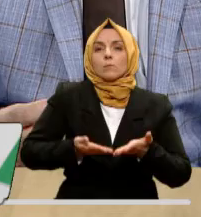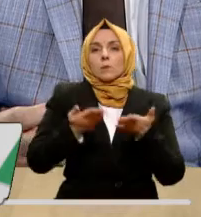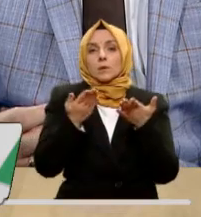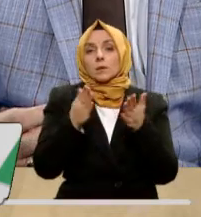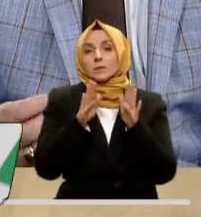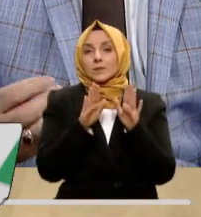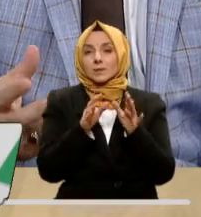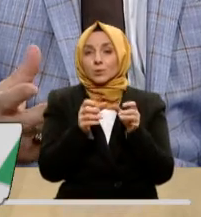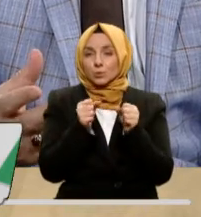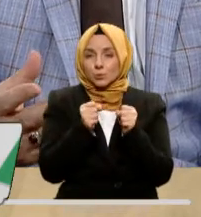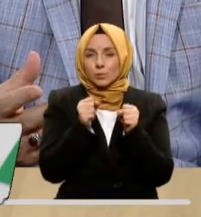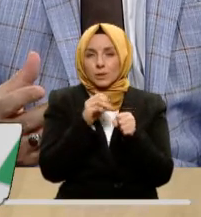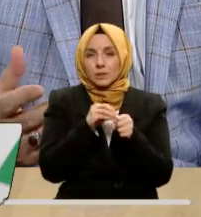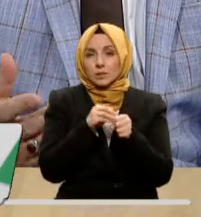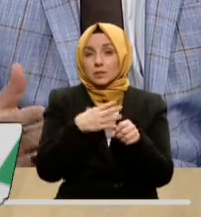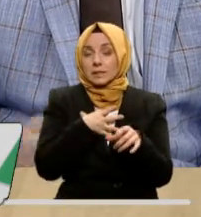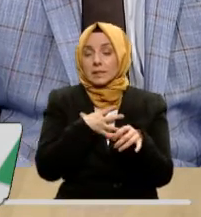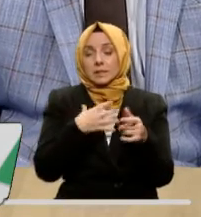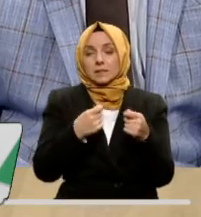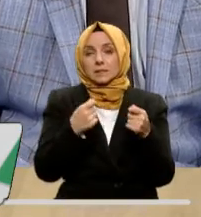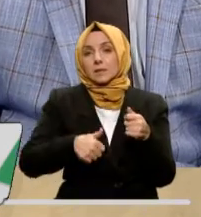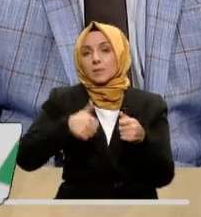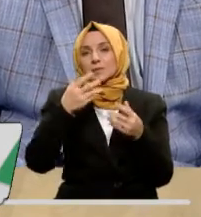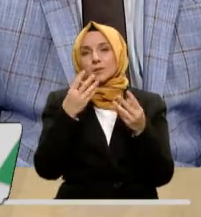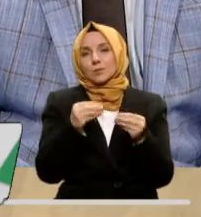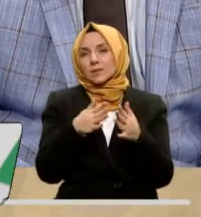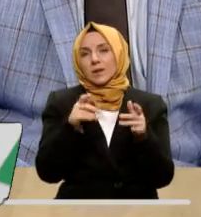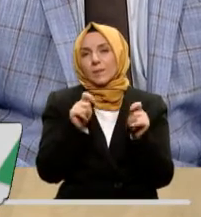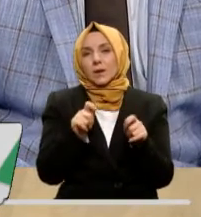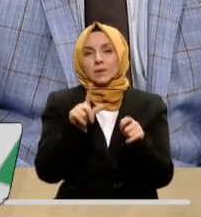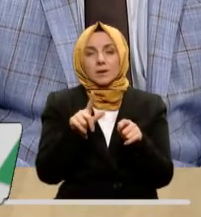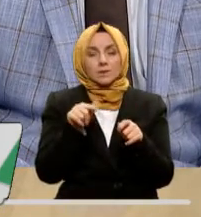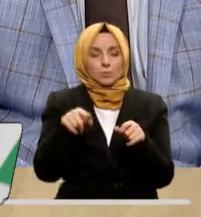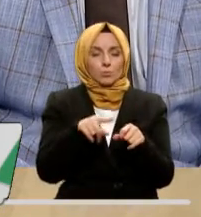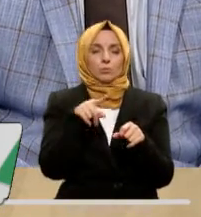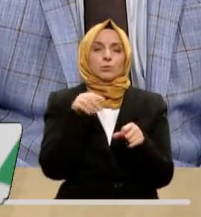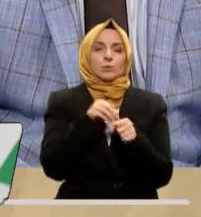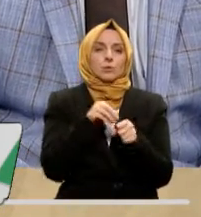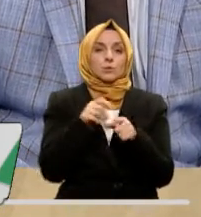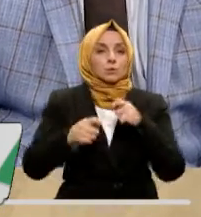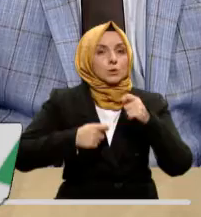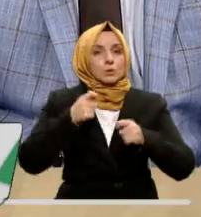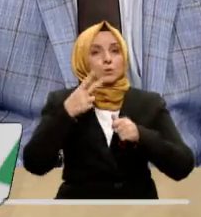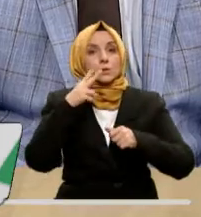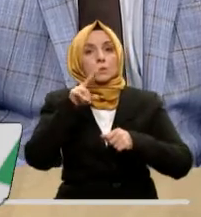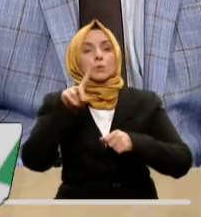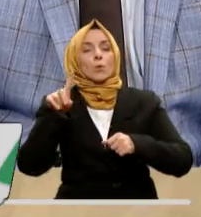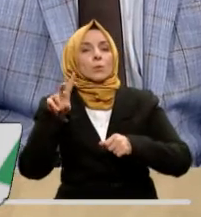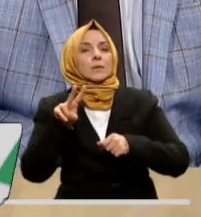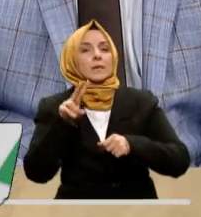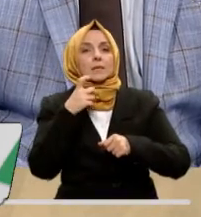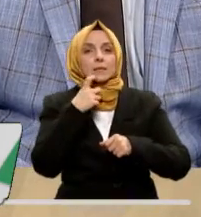İşleri Başkanlığı olarak ne yapabiliriz bunun gayreti içerisindeyiz bunun için 2012 yıldan itibaren